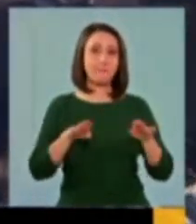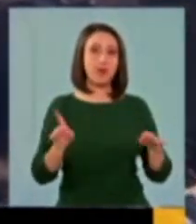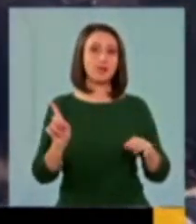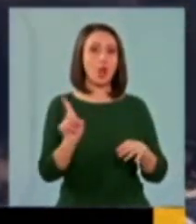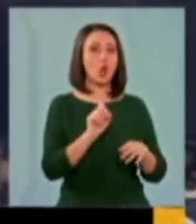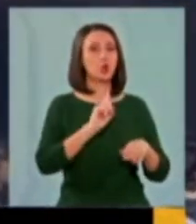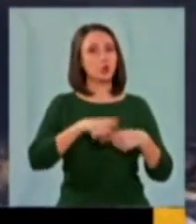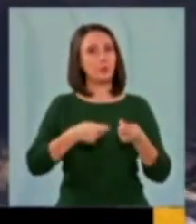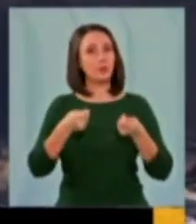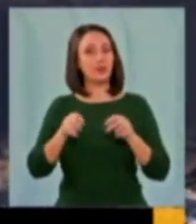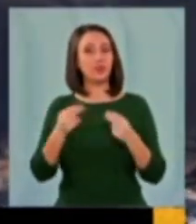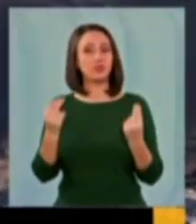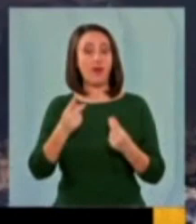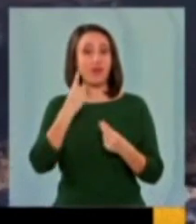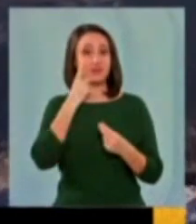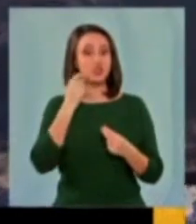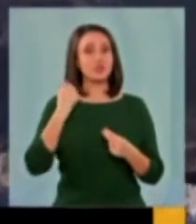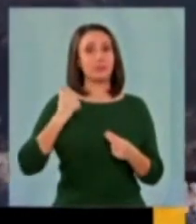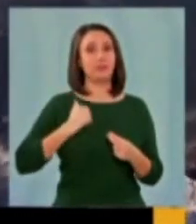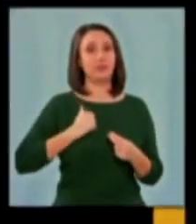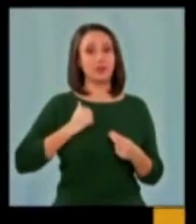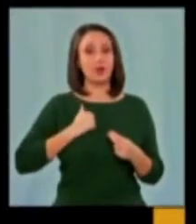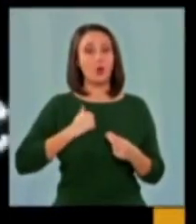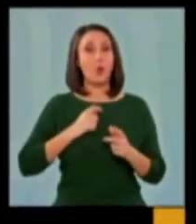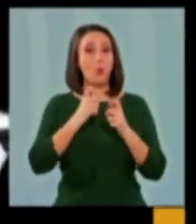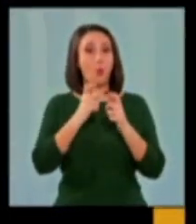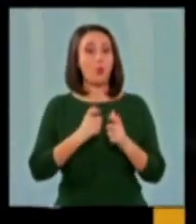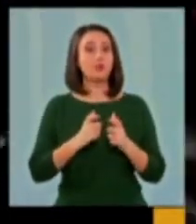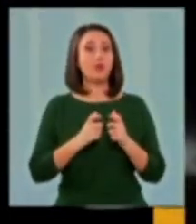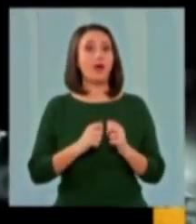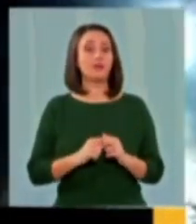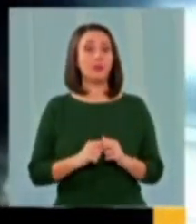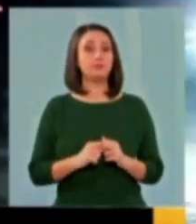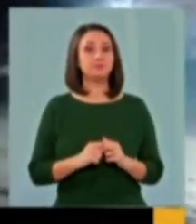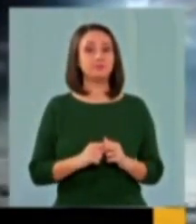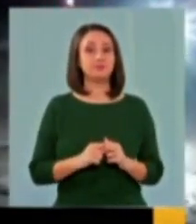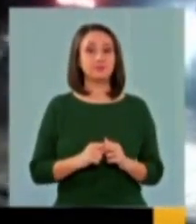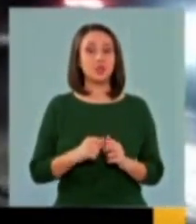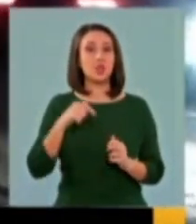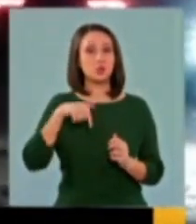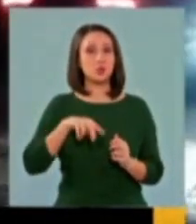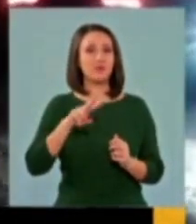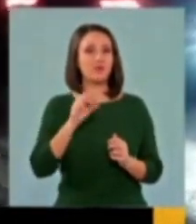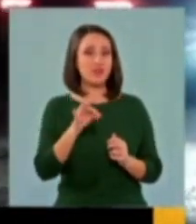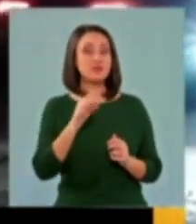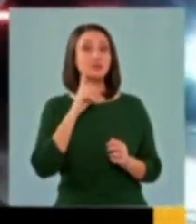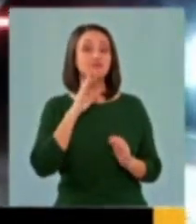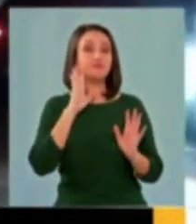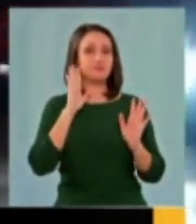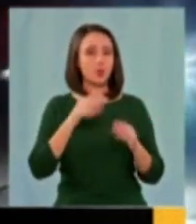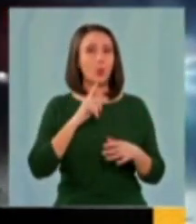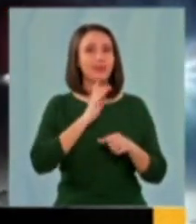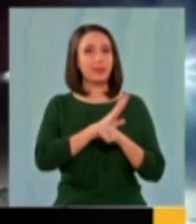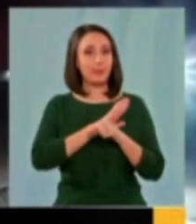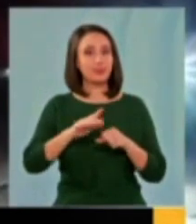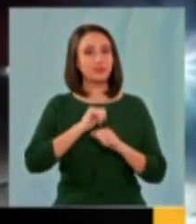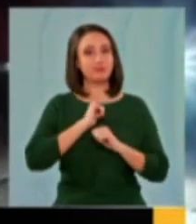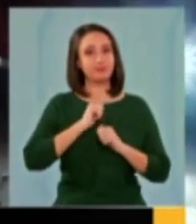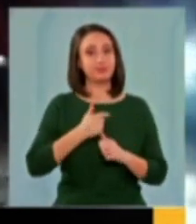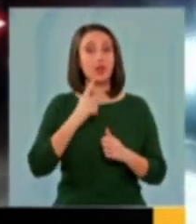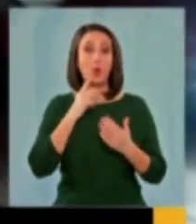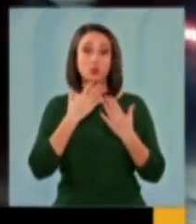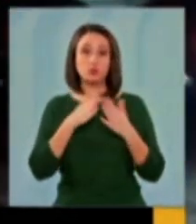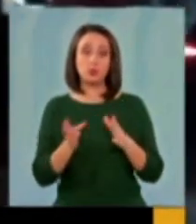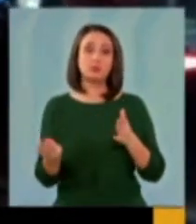lor după încheierea unor exerciții militare. Unitățile din raioanele militare din sud și vest, care și-au îndeplinit sarcinile, au